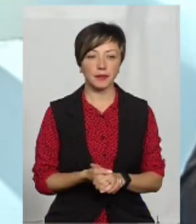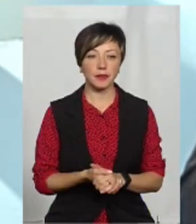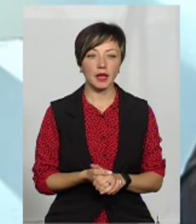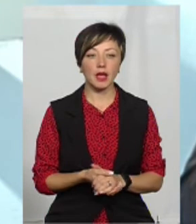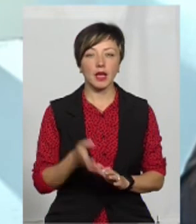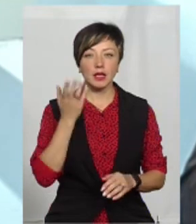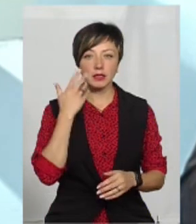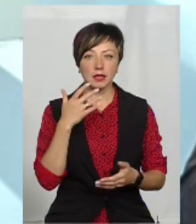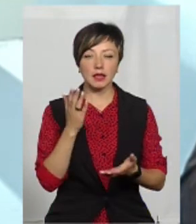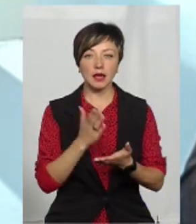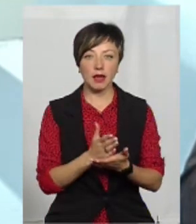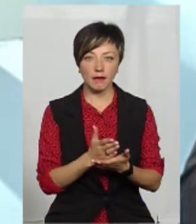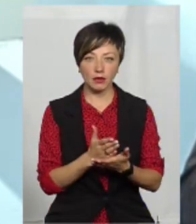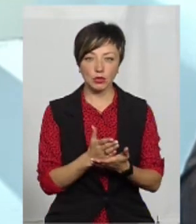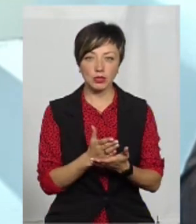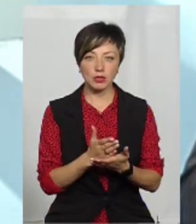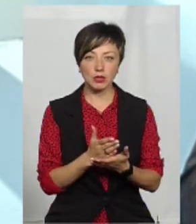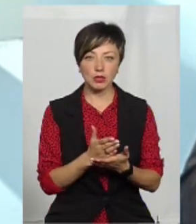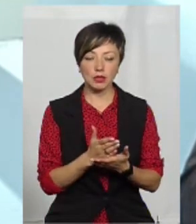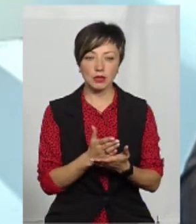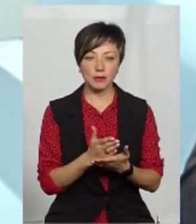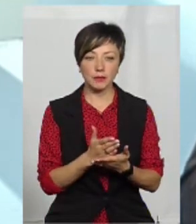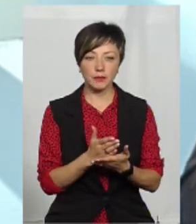за наявності